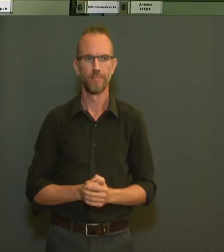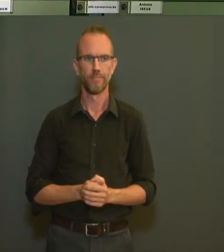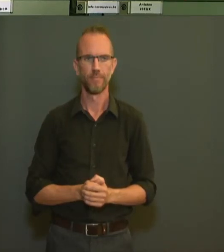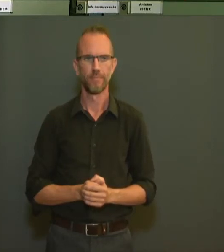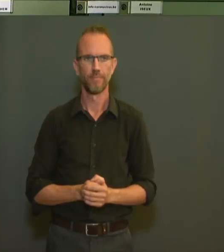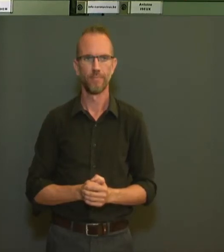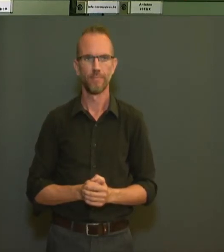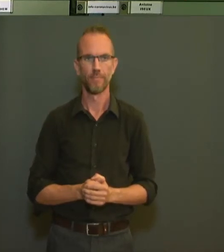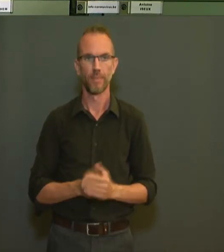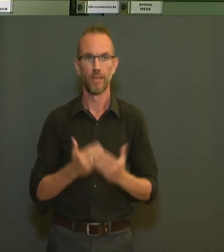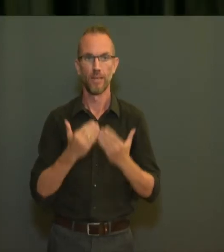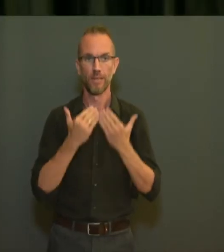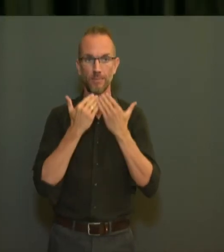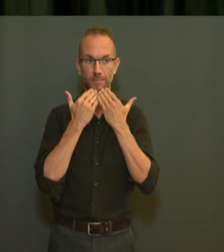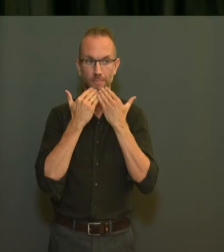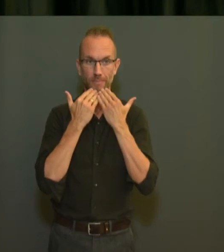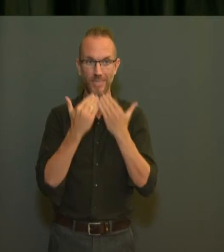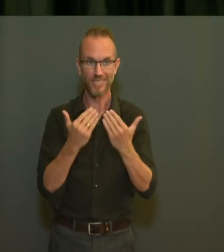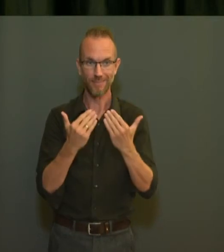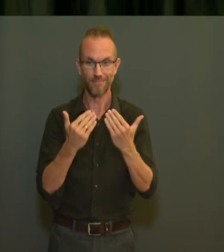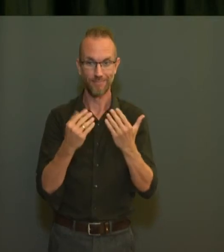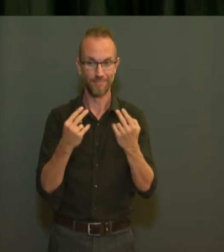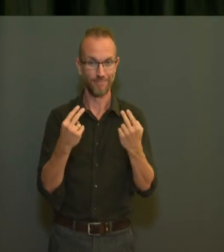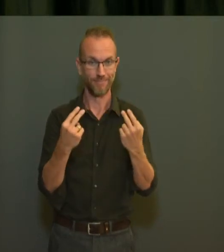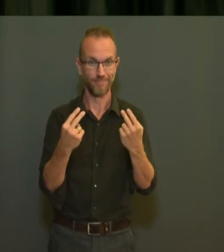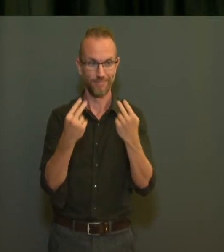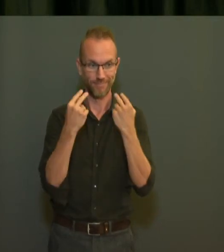Merci pour votre attention.